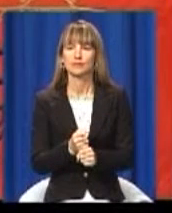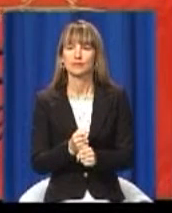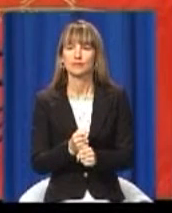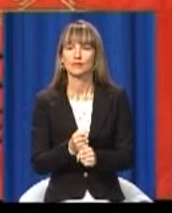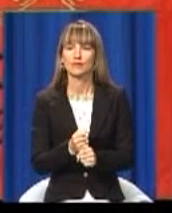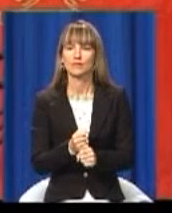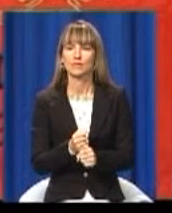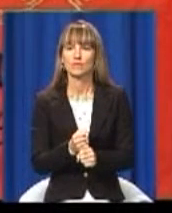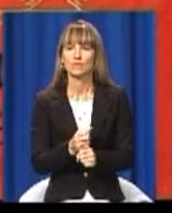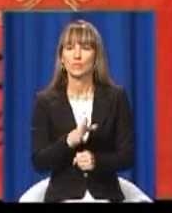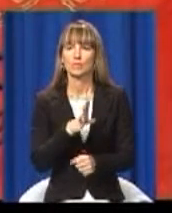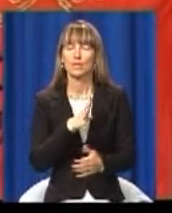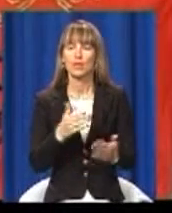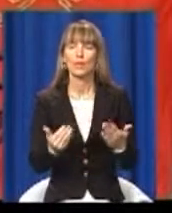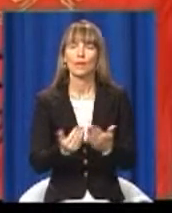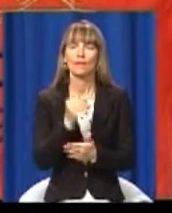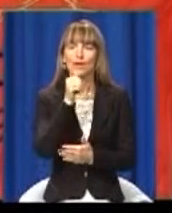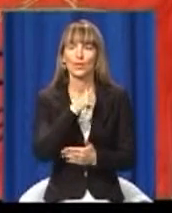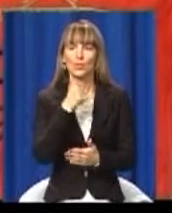сделать... Был Новый год.